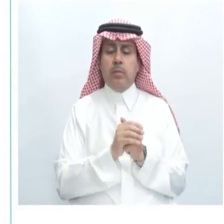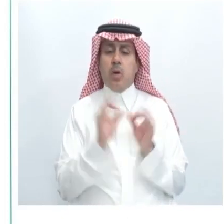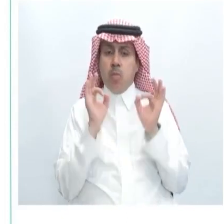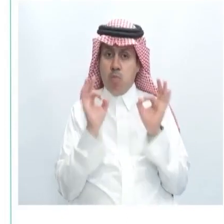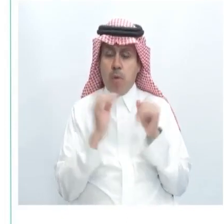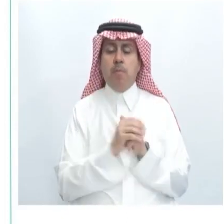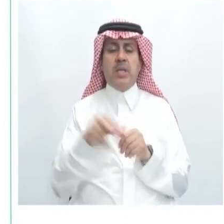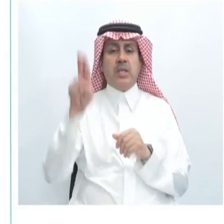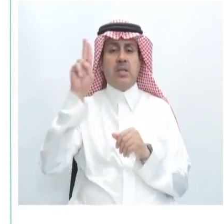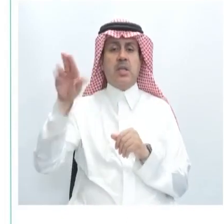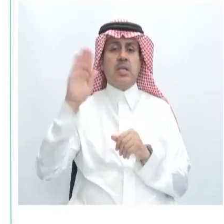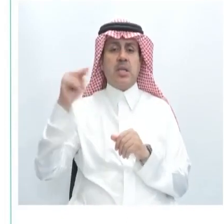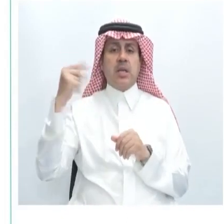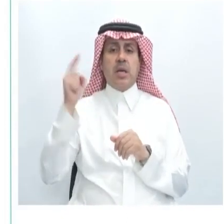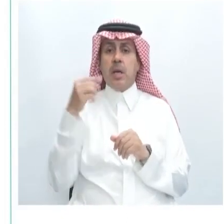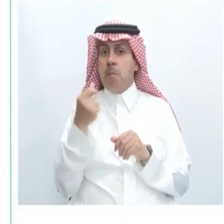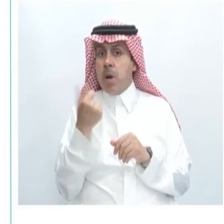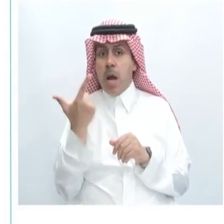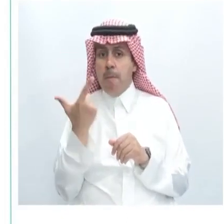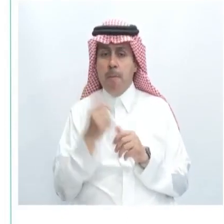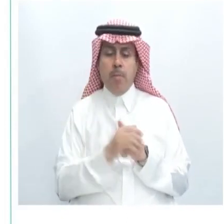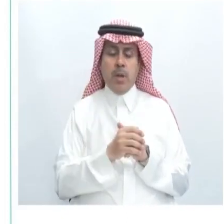الى التسعير بحكم انها مجاني